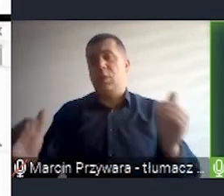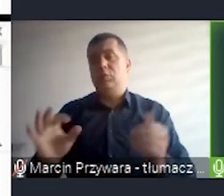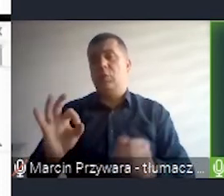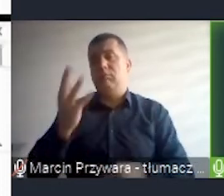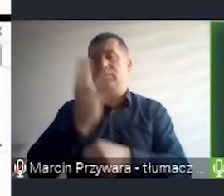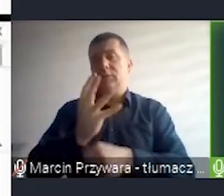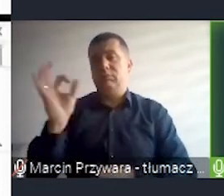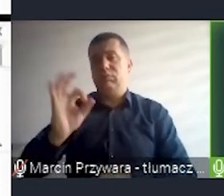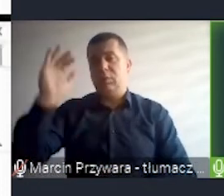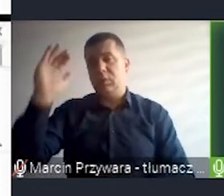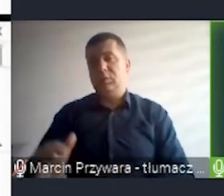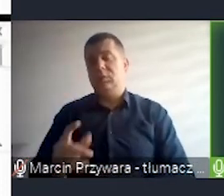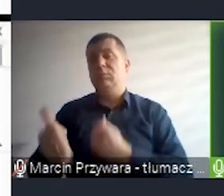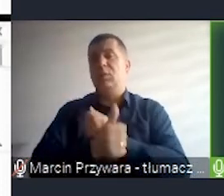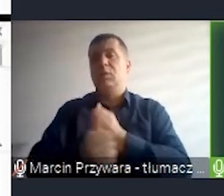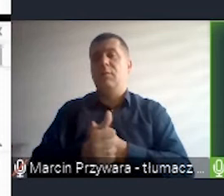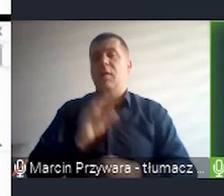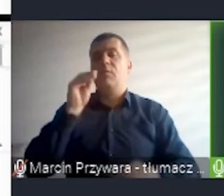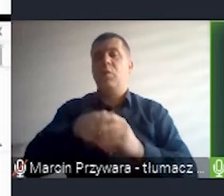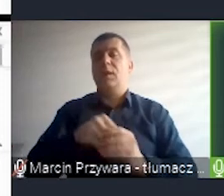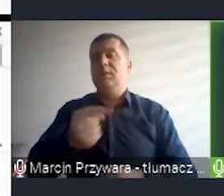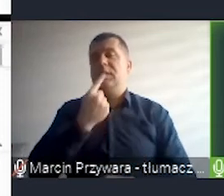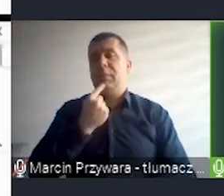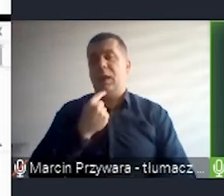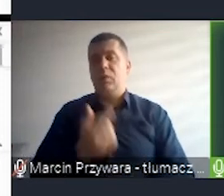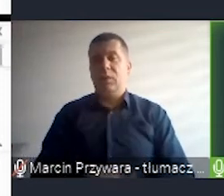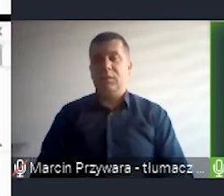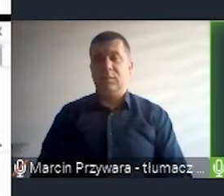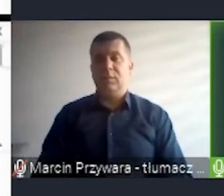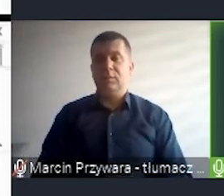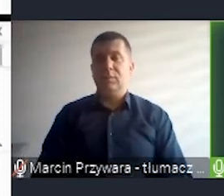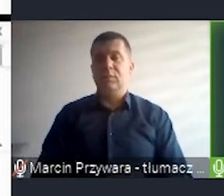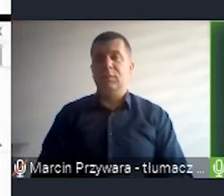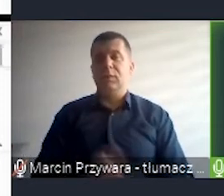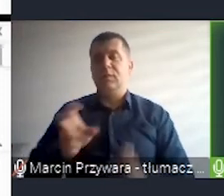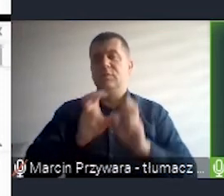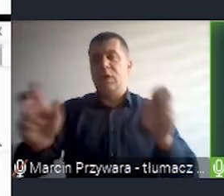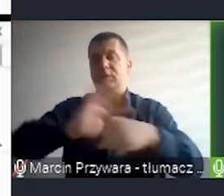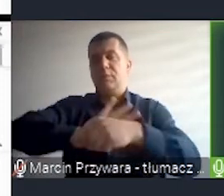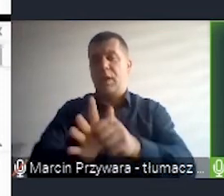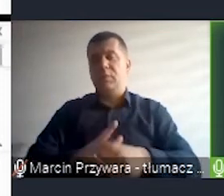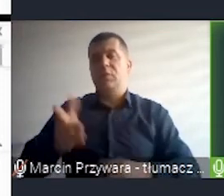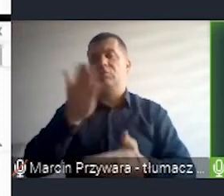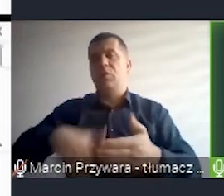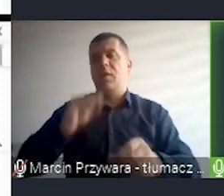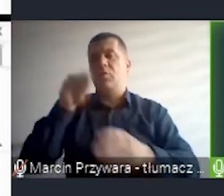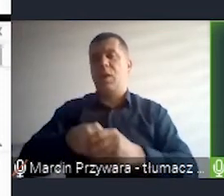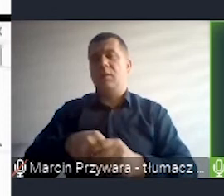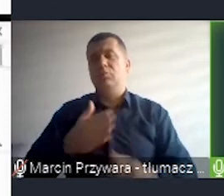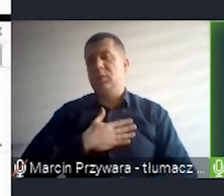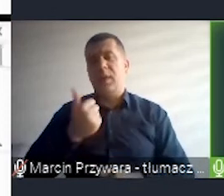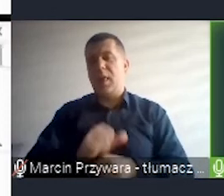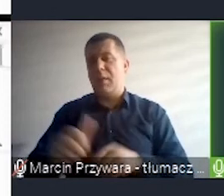połowy, ponieważ wkład jest niewystarczający. Teraz w czasie pandemii część wkładów nie jest możliwa do wniesienia,